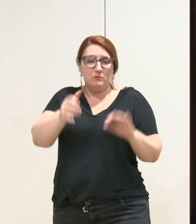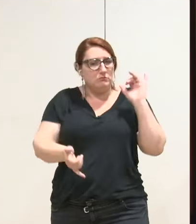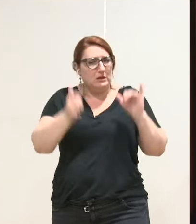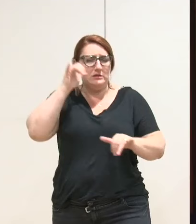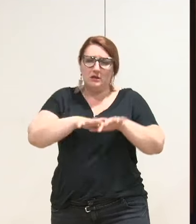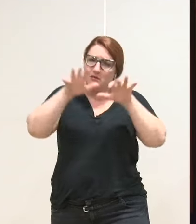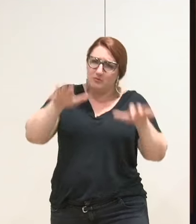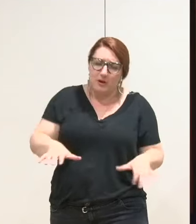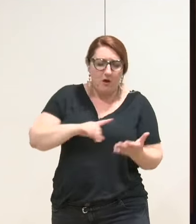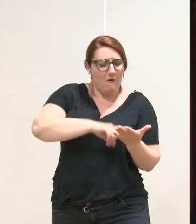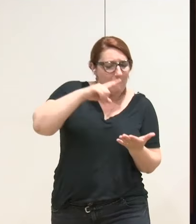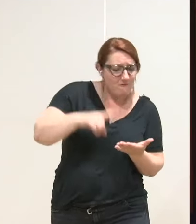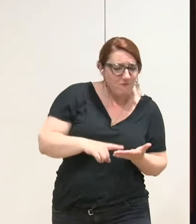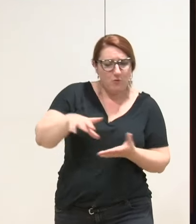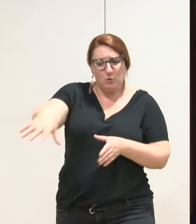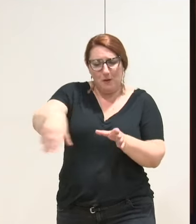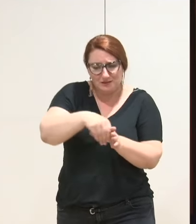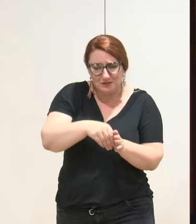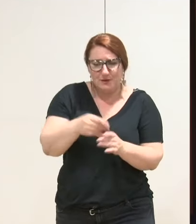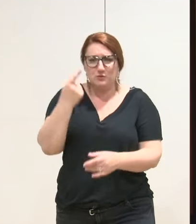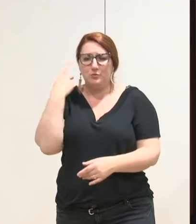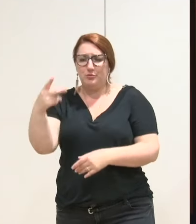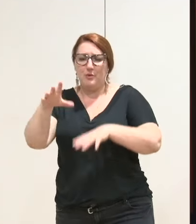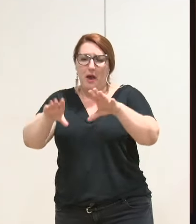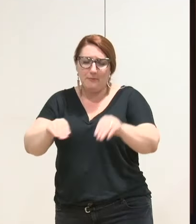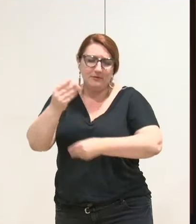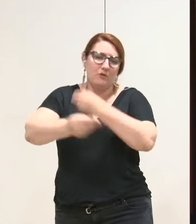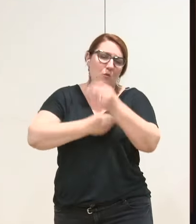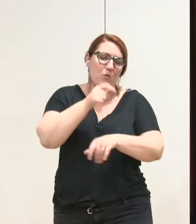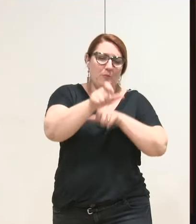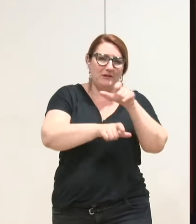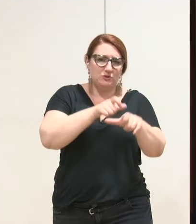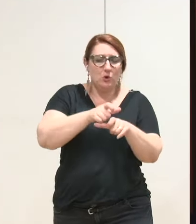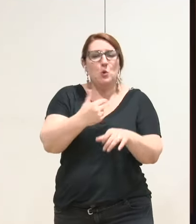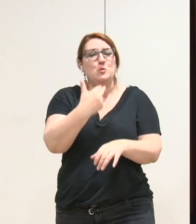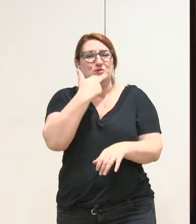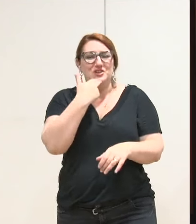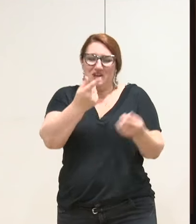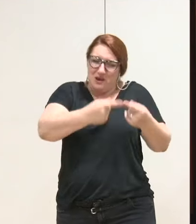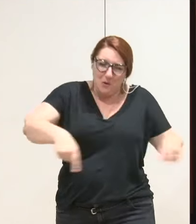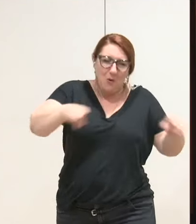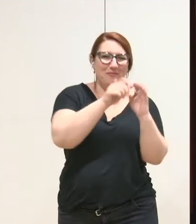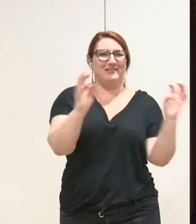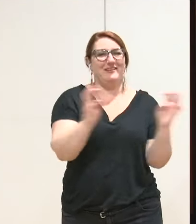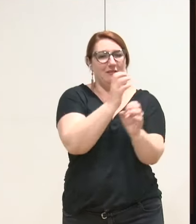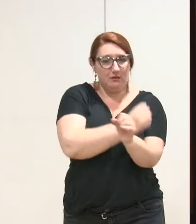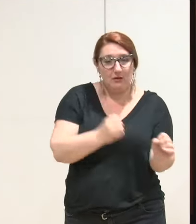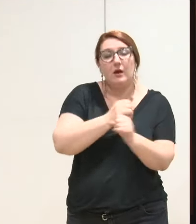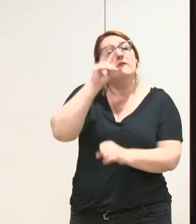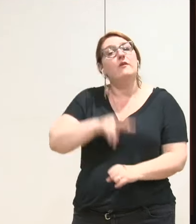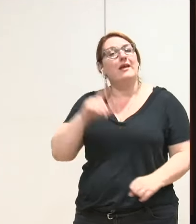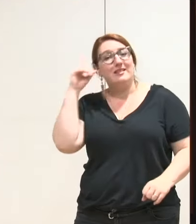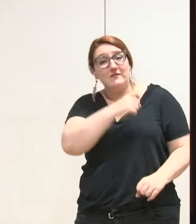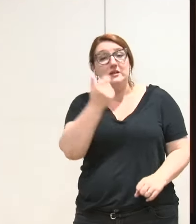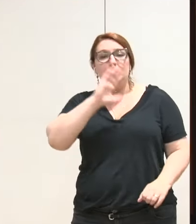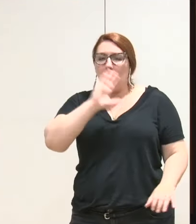s'agissent des fonds par participation des habitants des créations de commité d'usagers tout cela n'a pas été sans mal mais cet acquis est important et